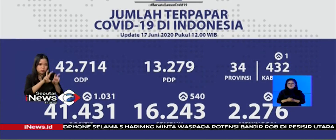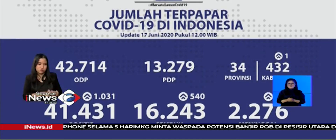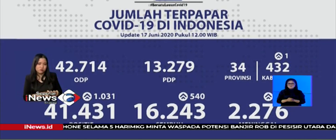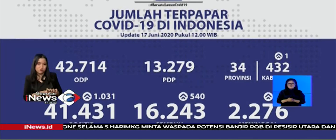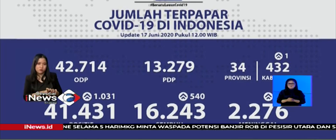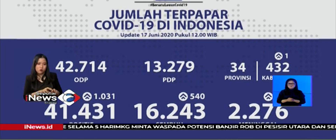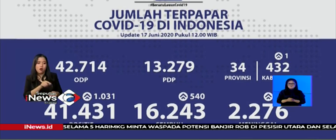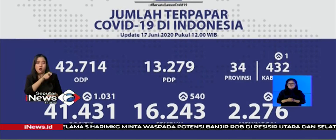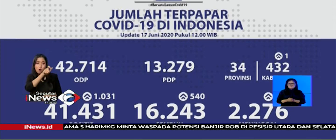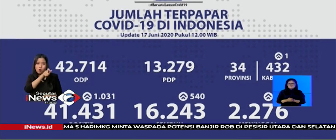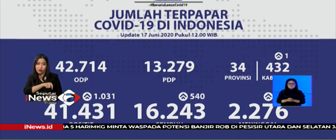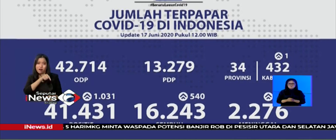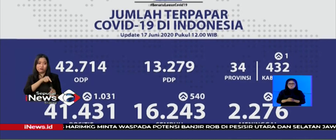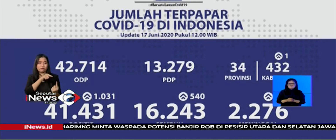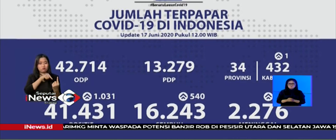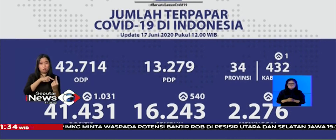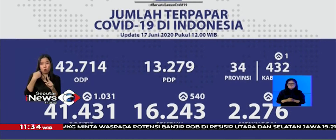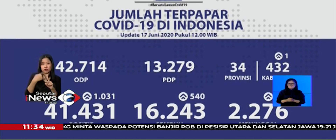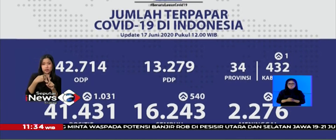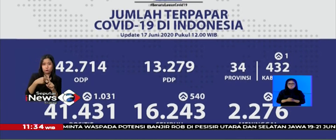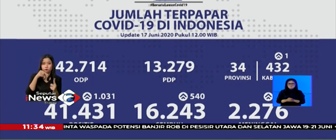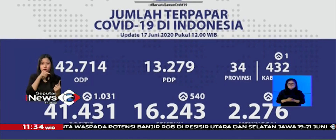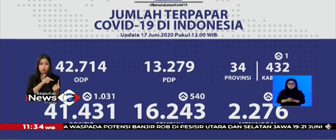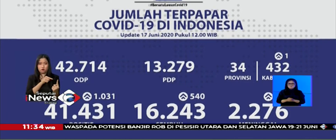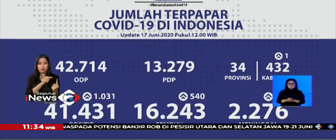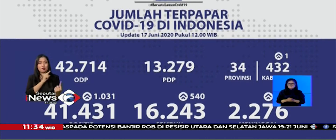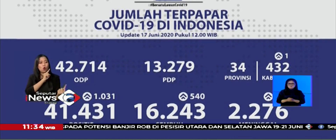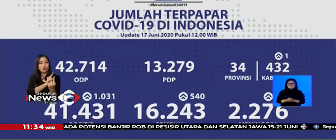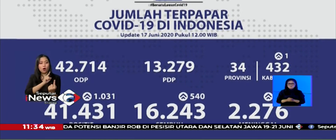dekat dari kasus positif yang dirawat di rumah sakit